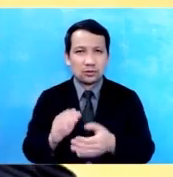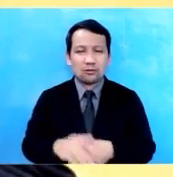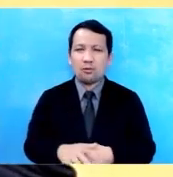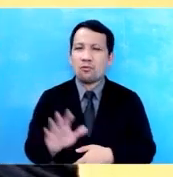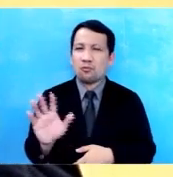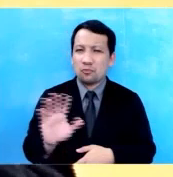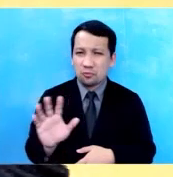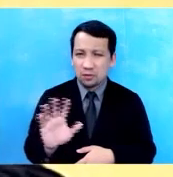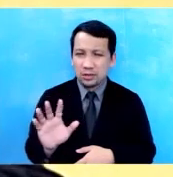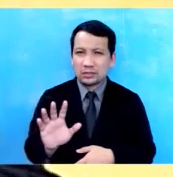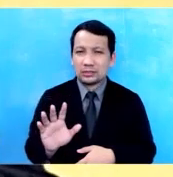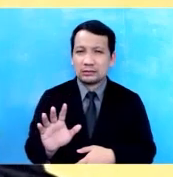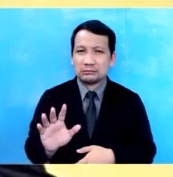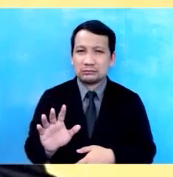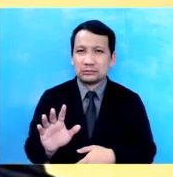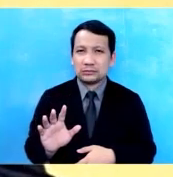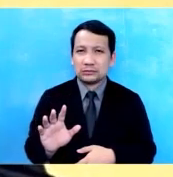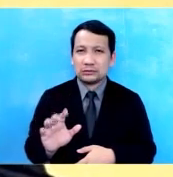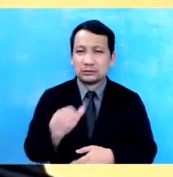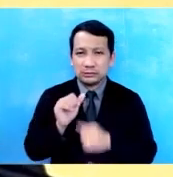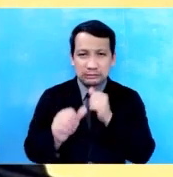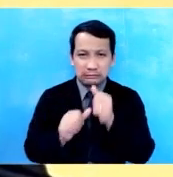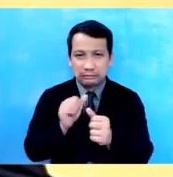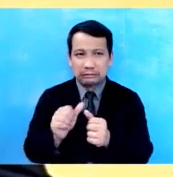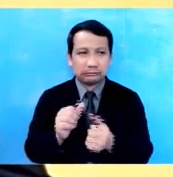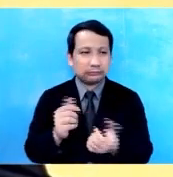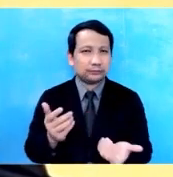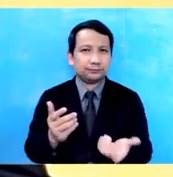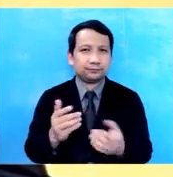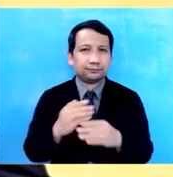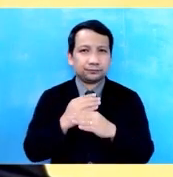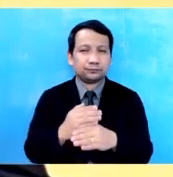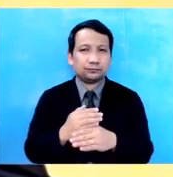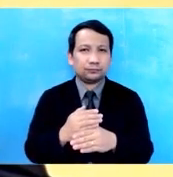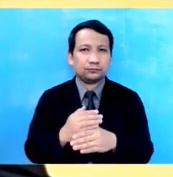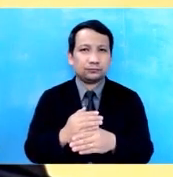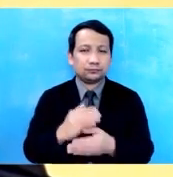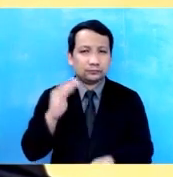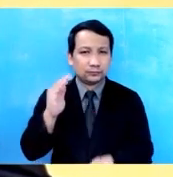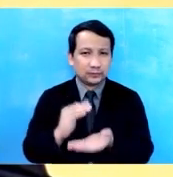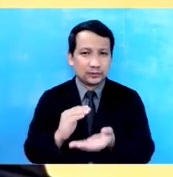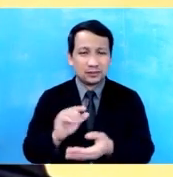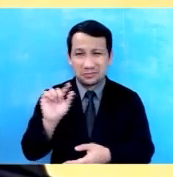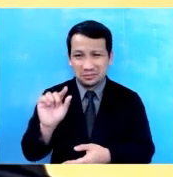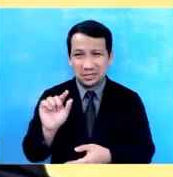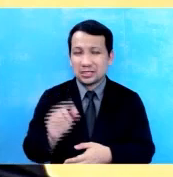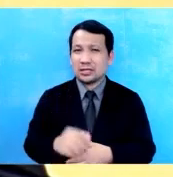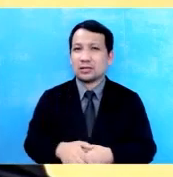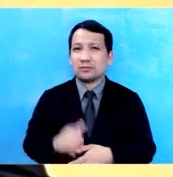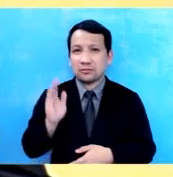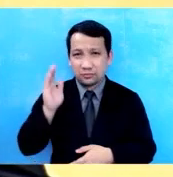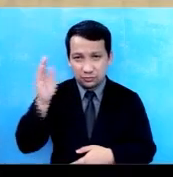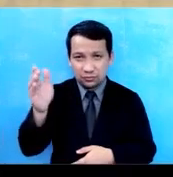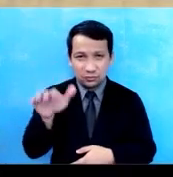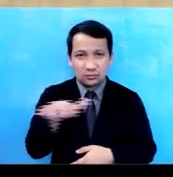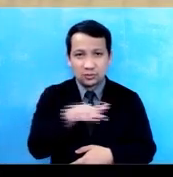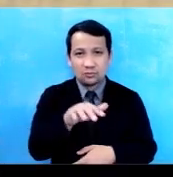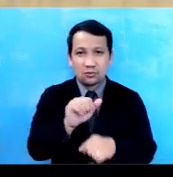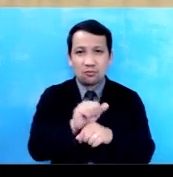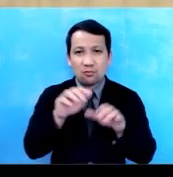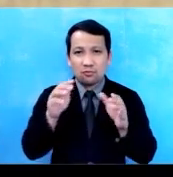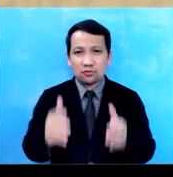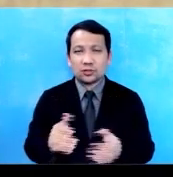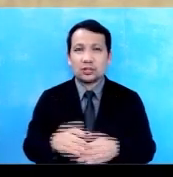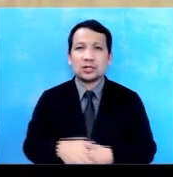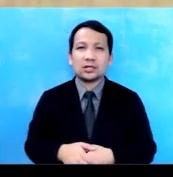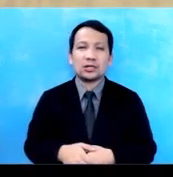natin i-deny or i-defer itong ganitong kaliit because this is the future of this is quite big.